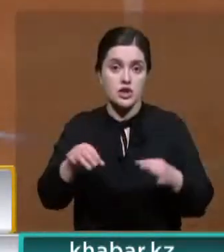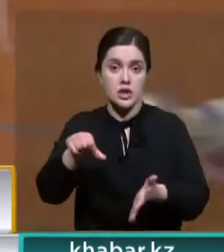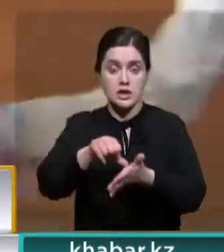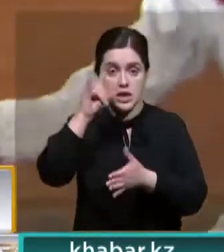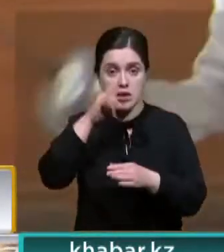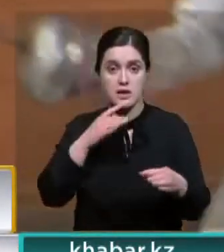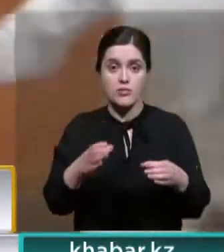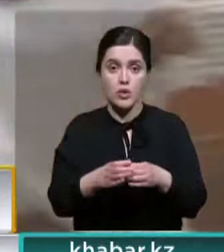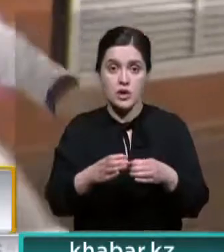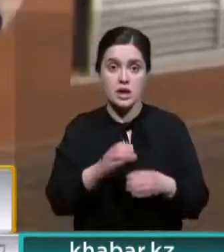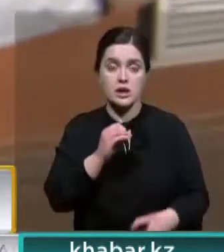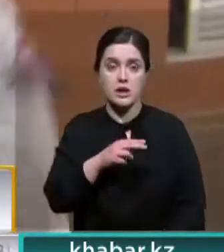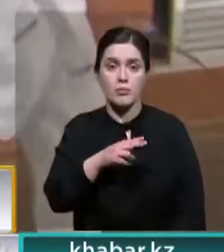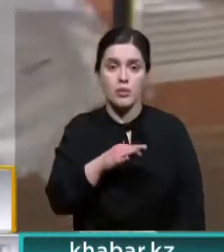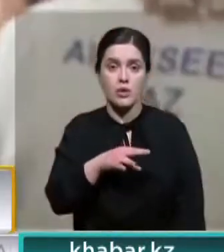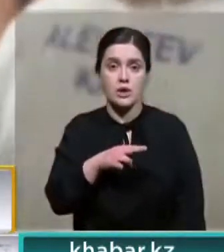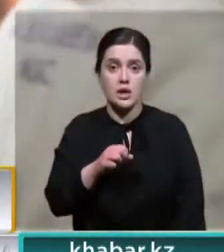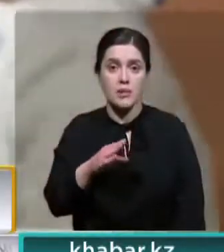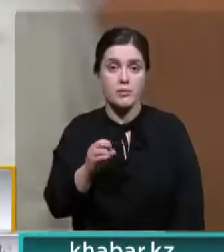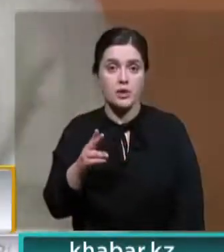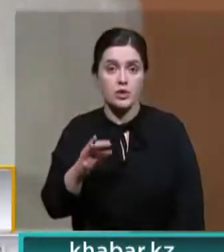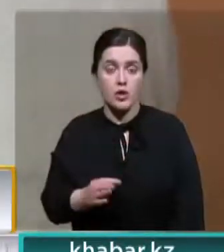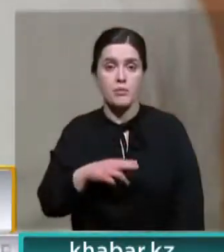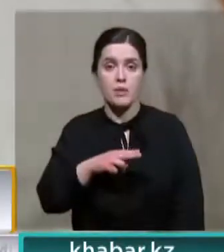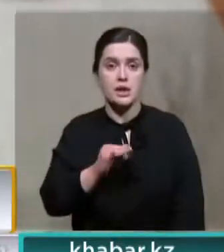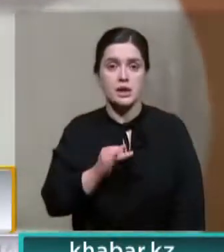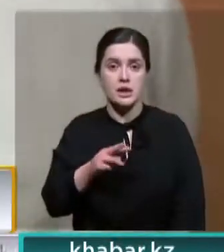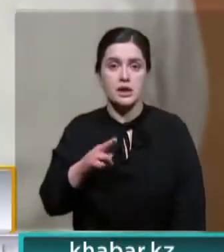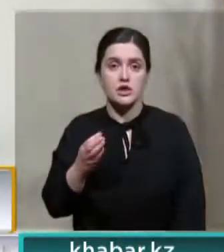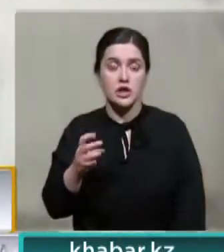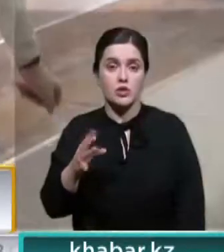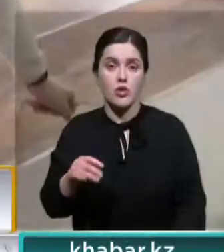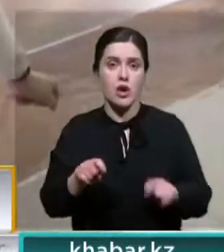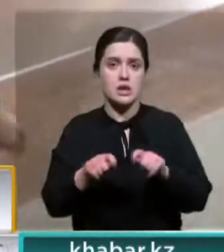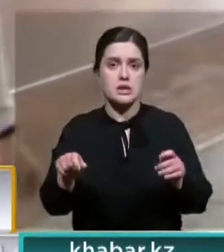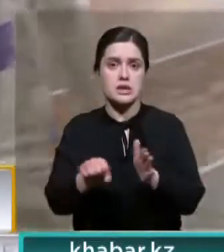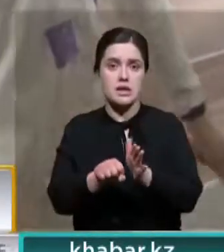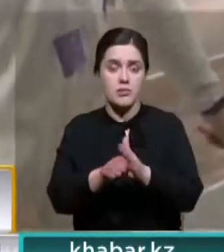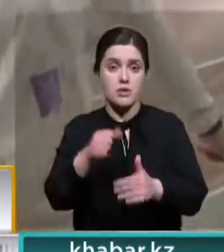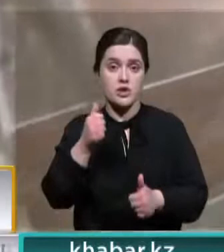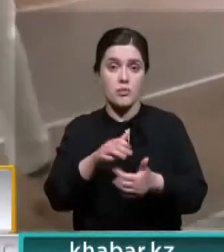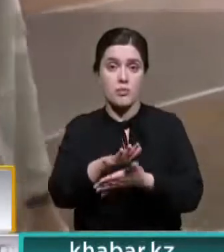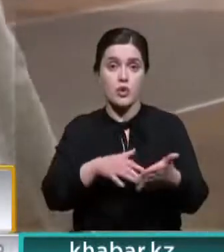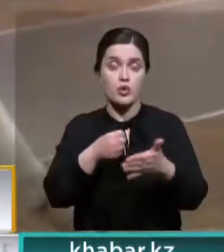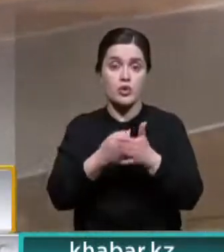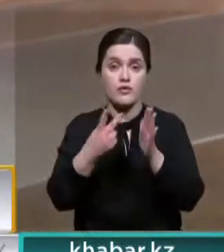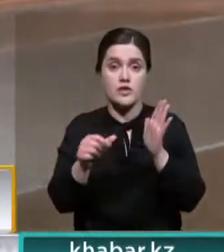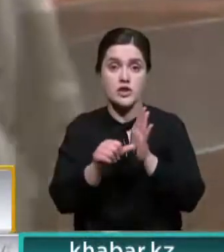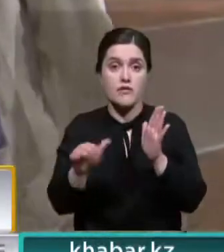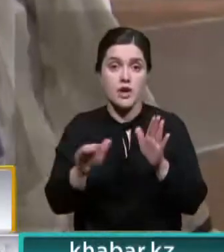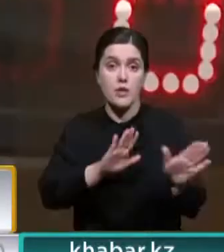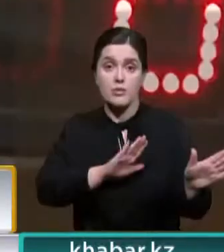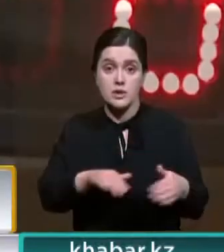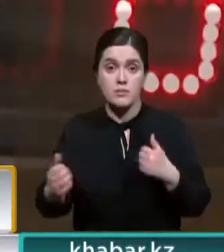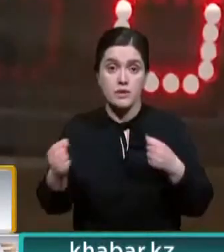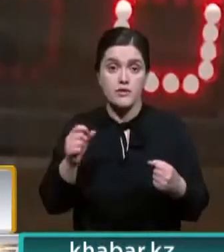Это члены казахстанской сборной Елена Потапенко и Павел Ильяшенко. Открытый зимний чемпионат продлится до 26 февраля,